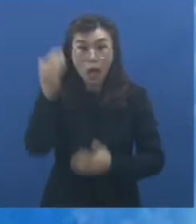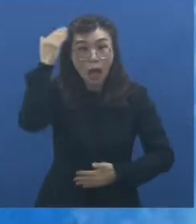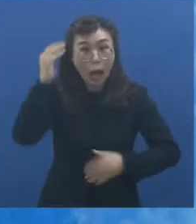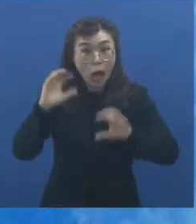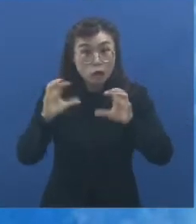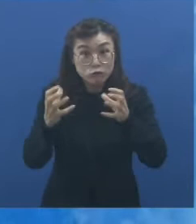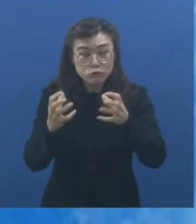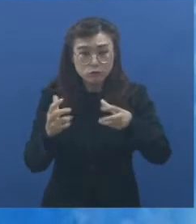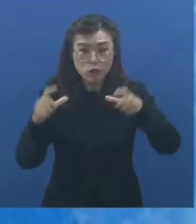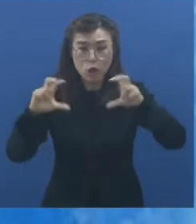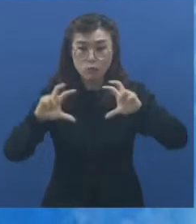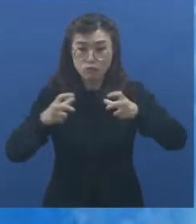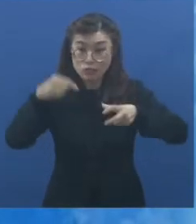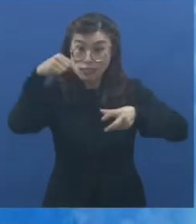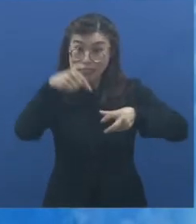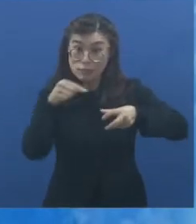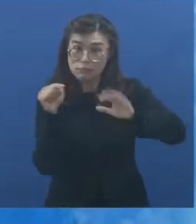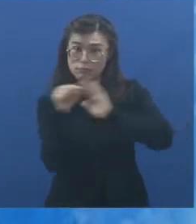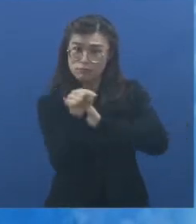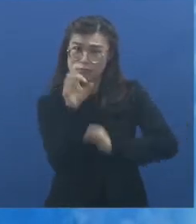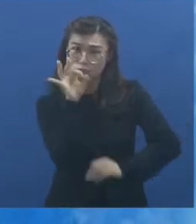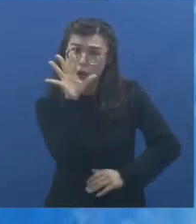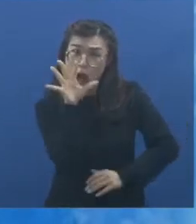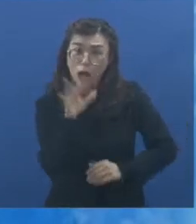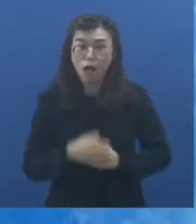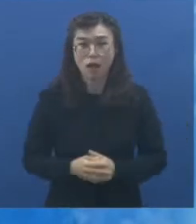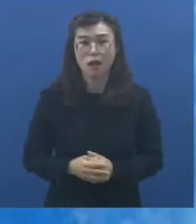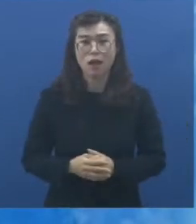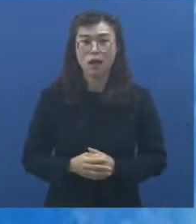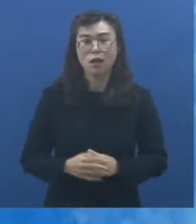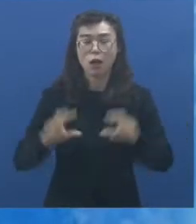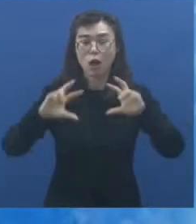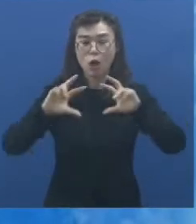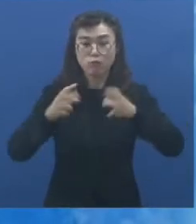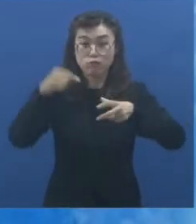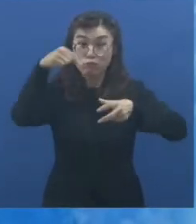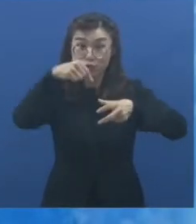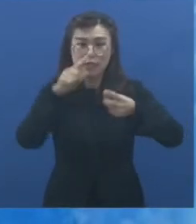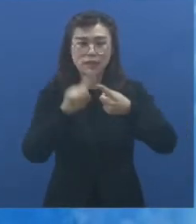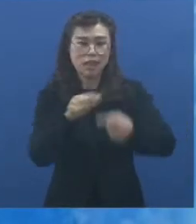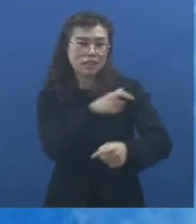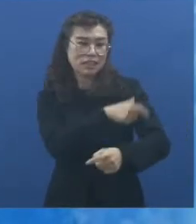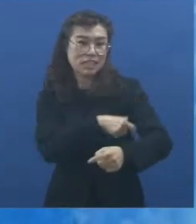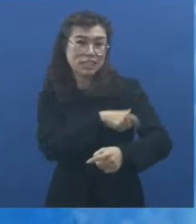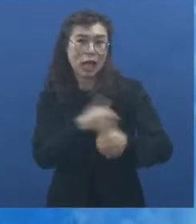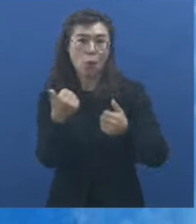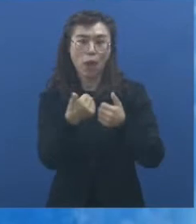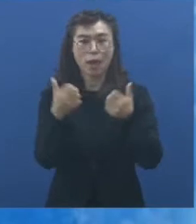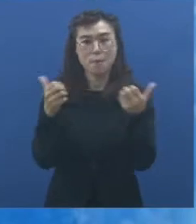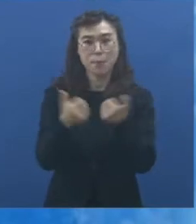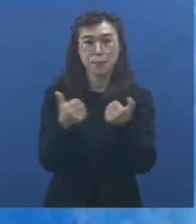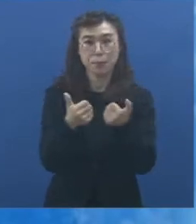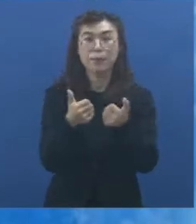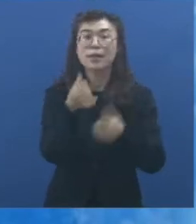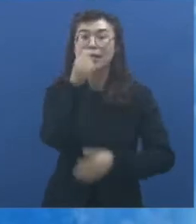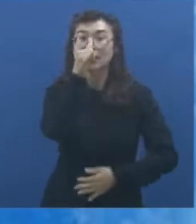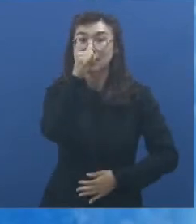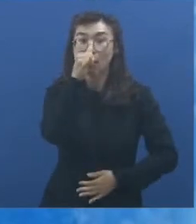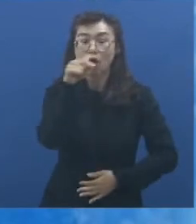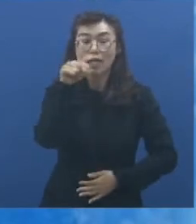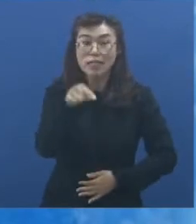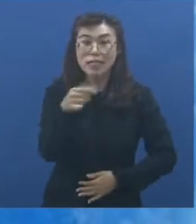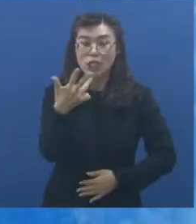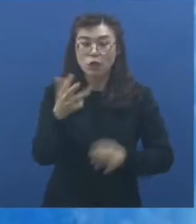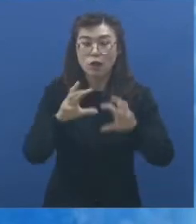없나요 자 여러분들 북극 이 사회 라는 게 있잖아요 8개 인 적국에 가진 북극 이 사회라는 어 자기 자리가